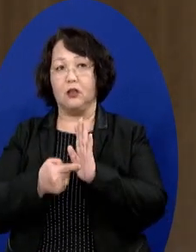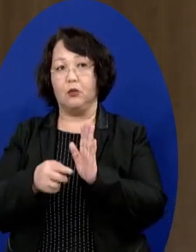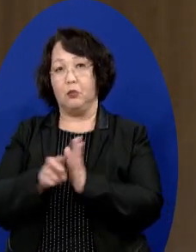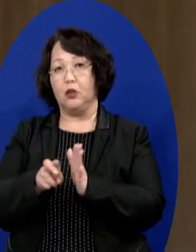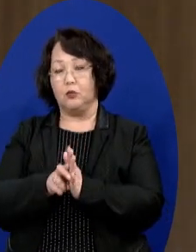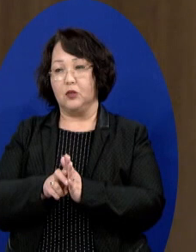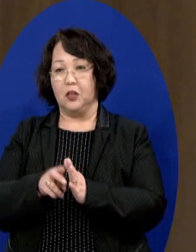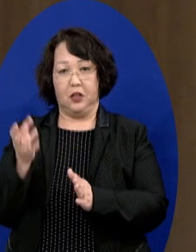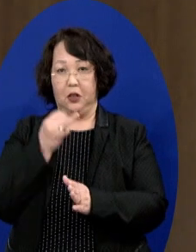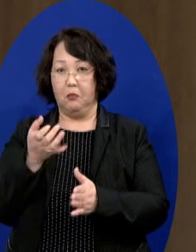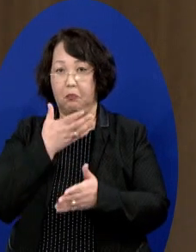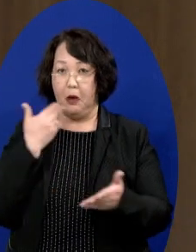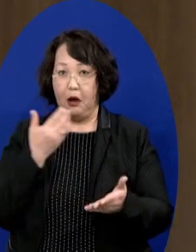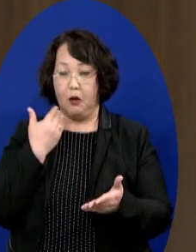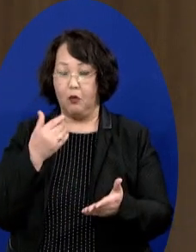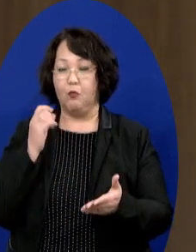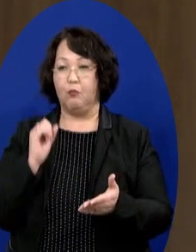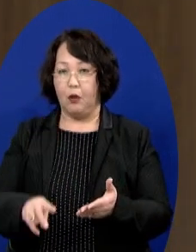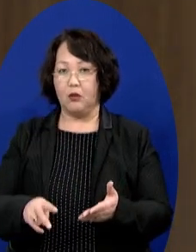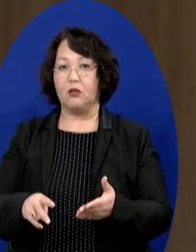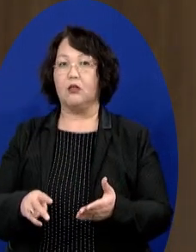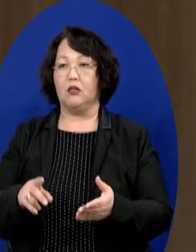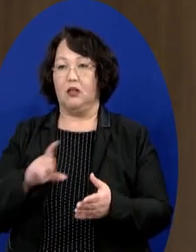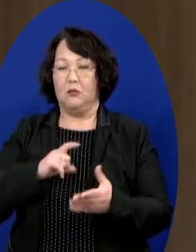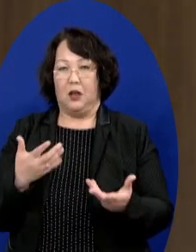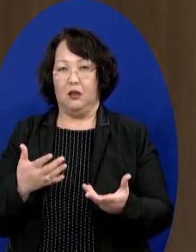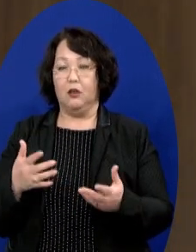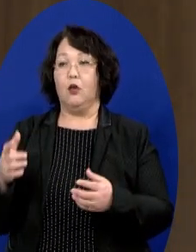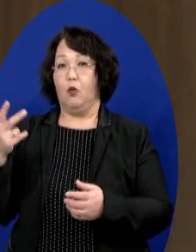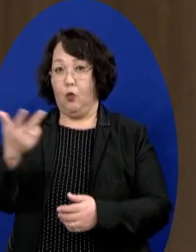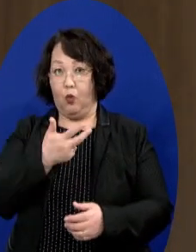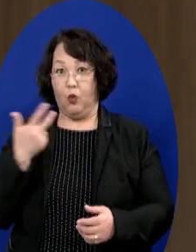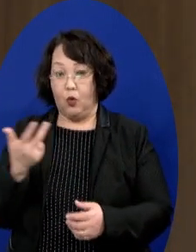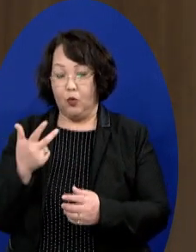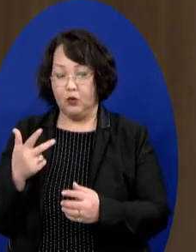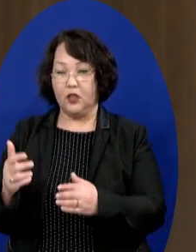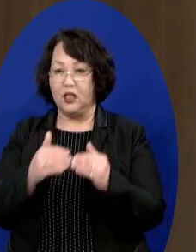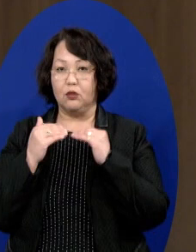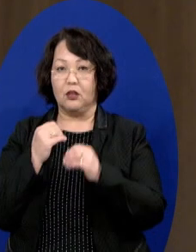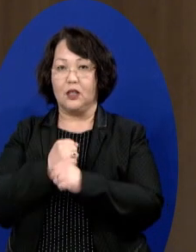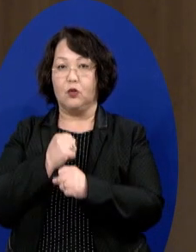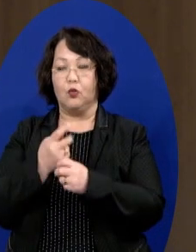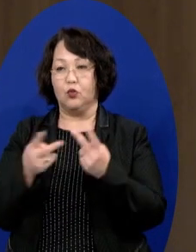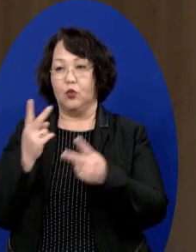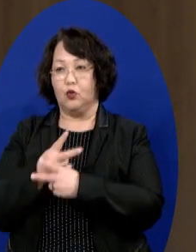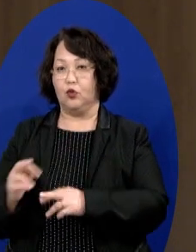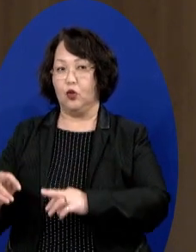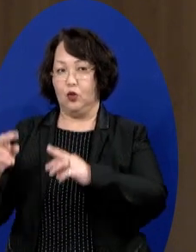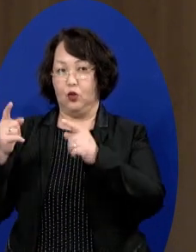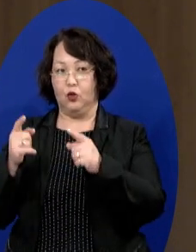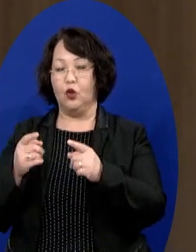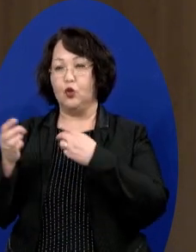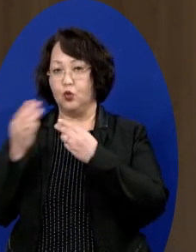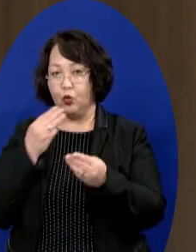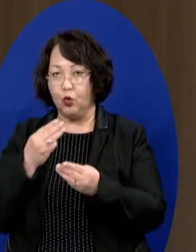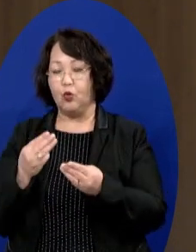байгаа. Энэ гурыг харилцан тэнцвэртэй болох ганцхан арга зам бол өнцөө хэлэндээ зөв зохицолцоо хийгээд томилгооны хараат байдлаас шүүхийг